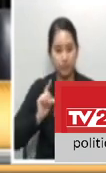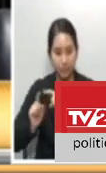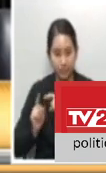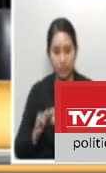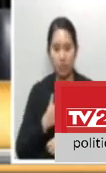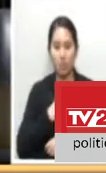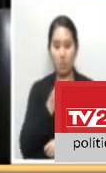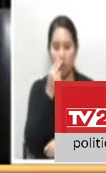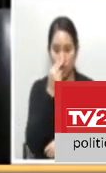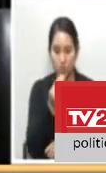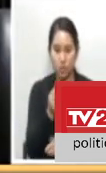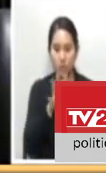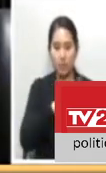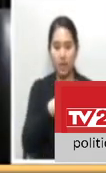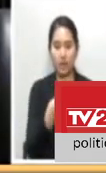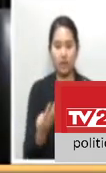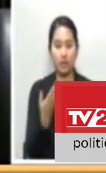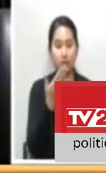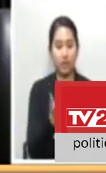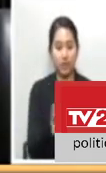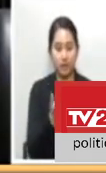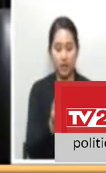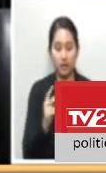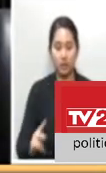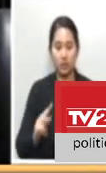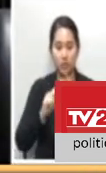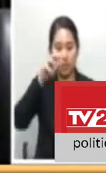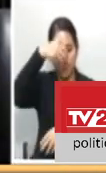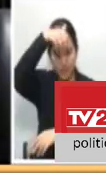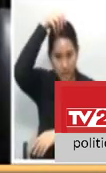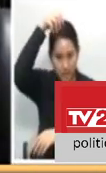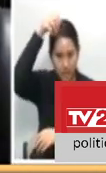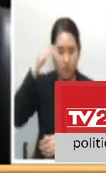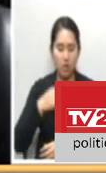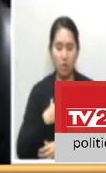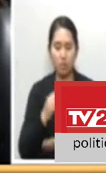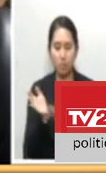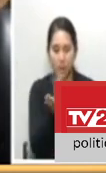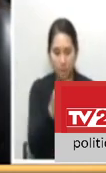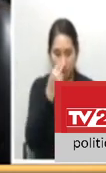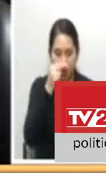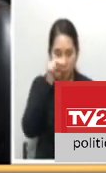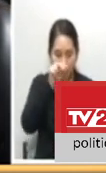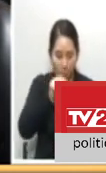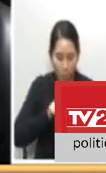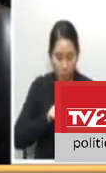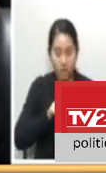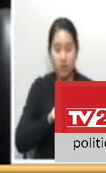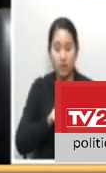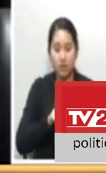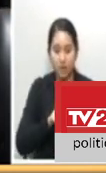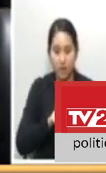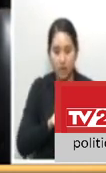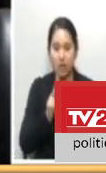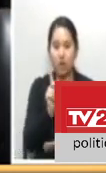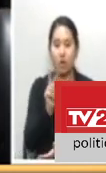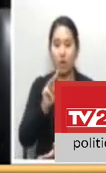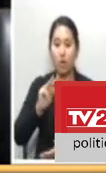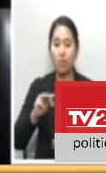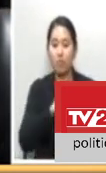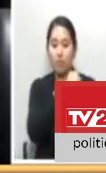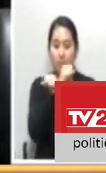ทางงบประมาณของกระทรวงมหาดไทยแล้วผลปรากฏว่ากรมป้องกันบรรเทาสาธารณภั